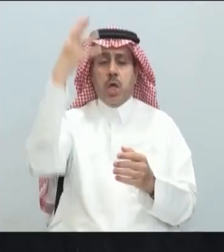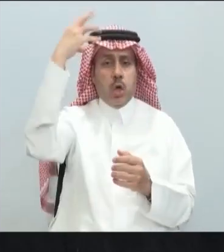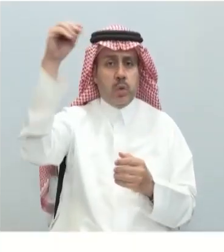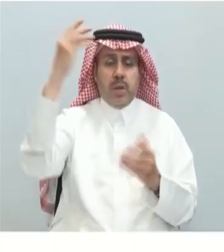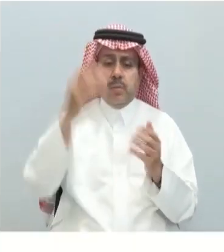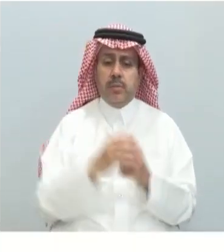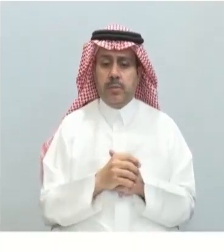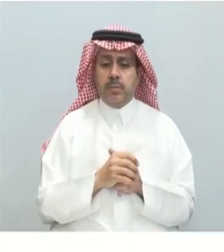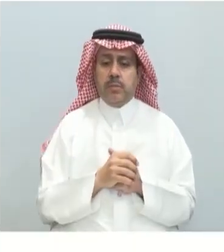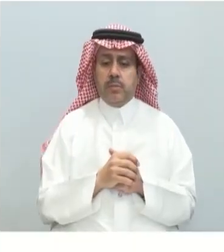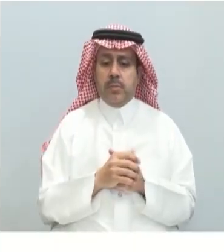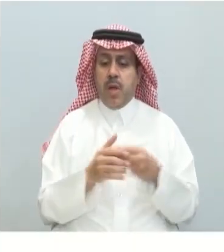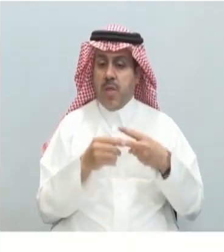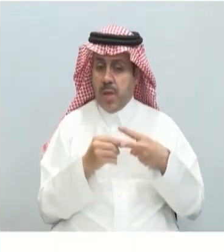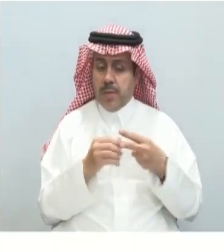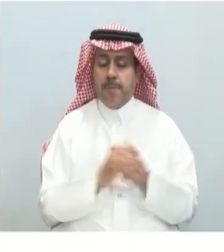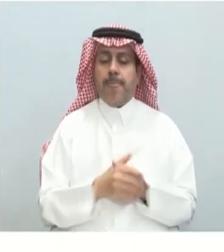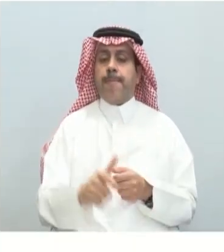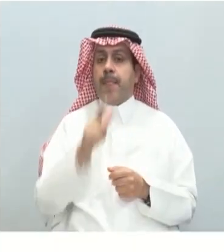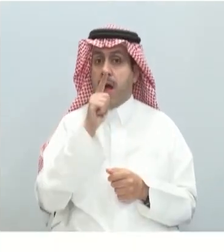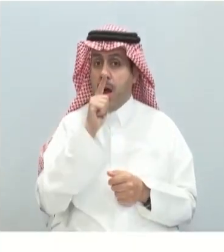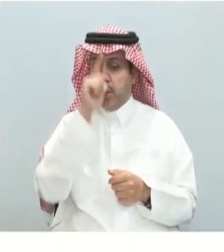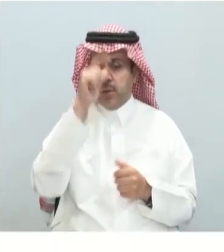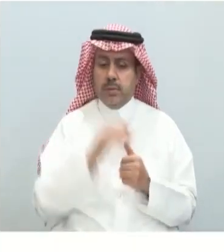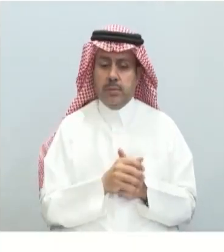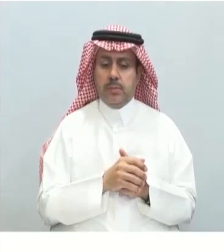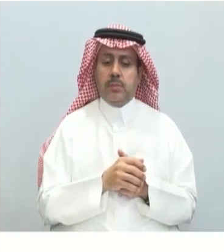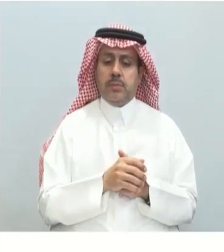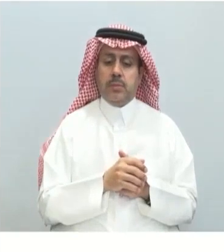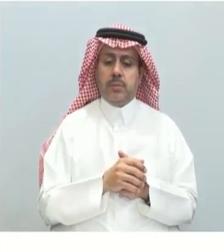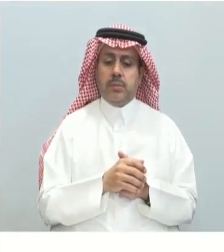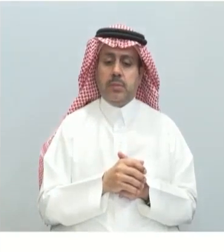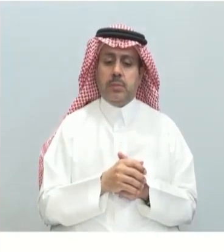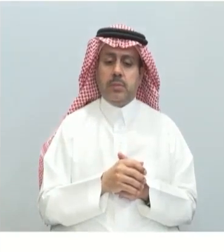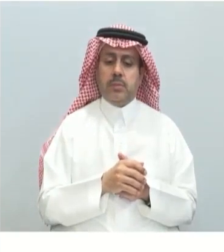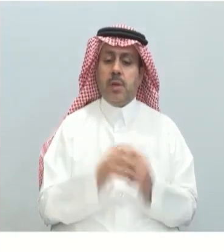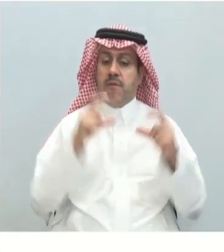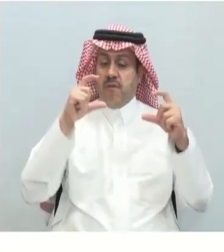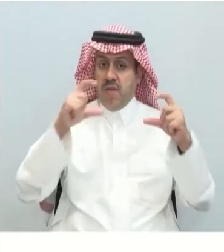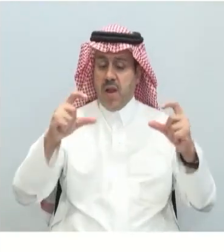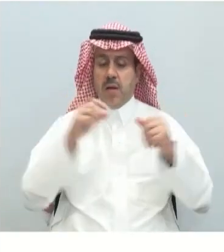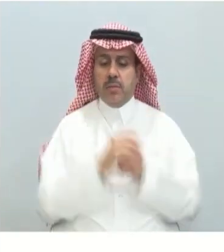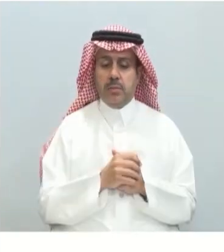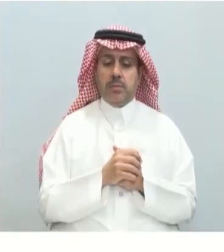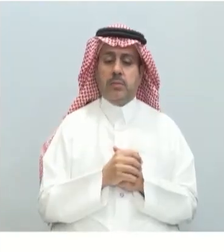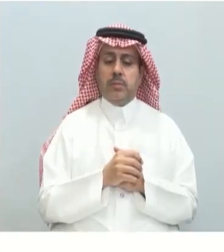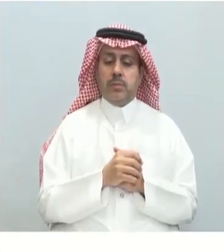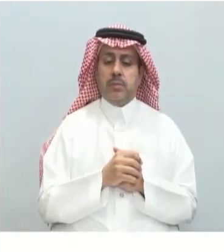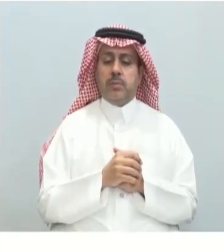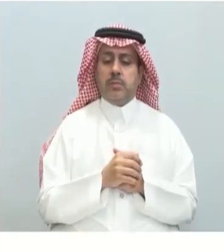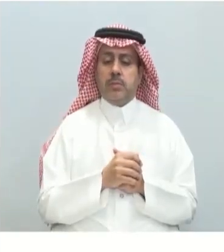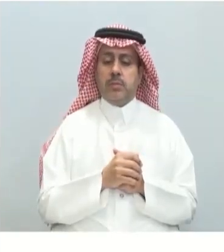عليهم ناتي ايضا الى فائده اخرى من الفوائد المستنبطه من هذه الايات ان قوله